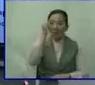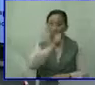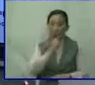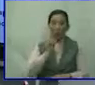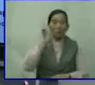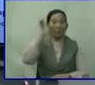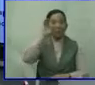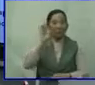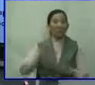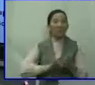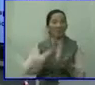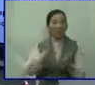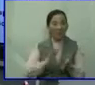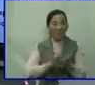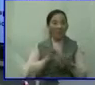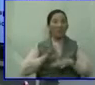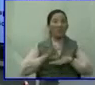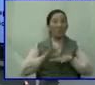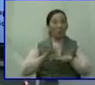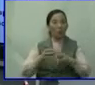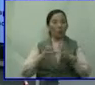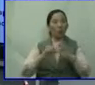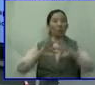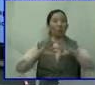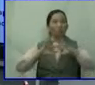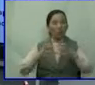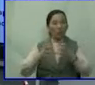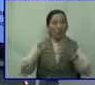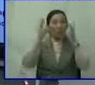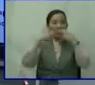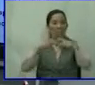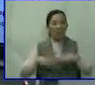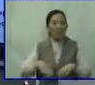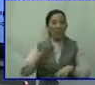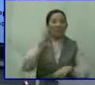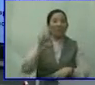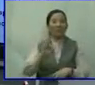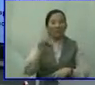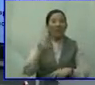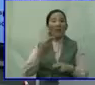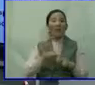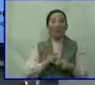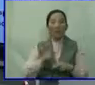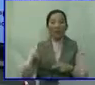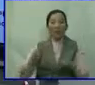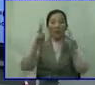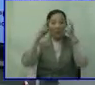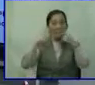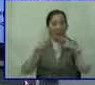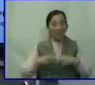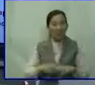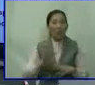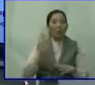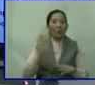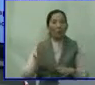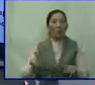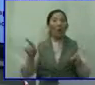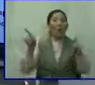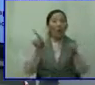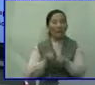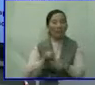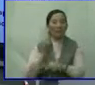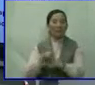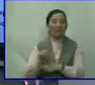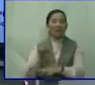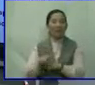пройдет международные исследования ПИЗА. И в этих исследованиях будут подобные задачи.